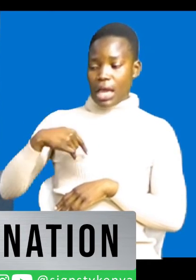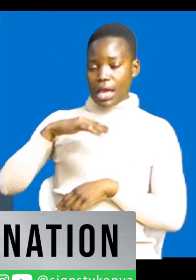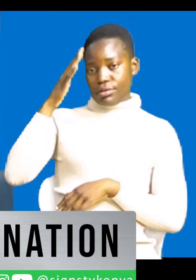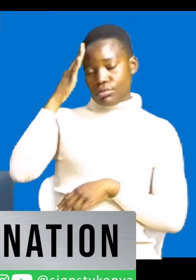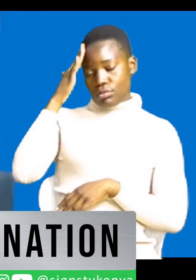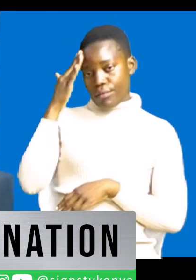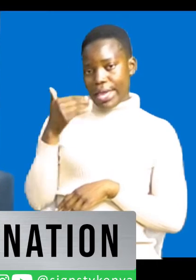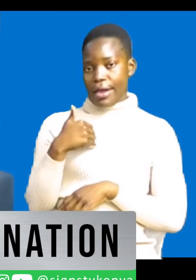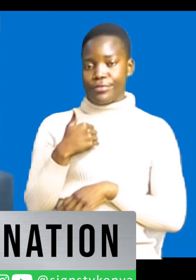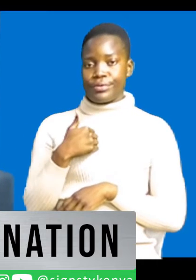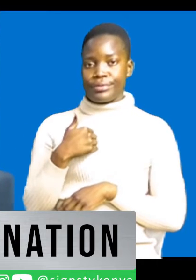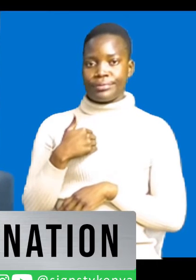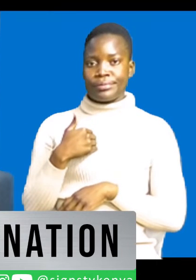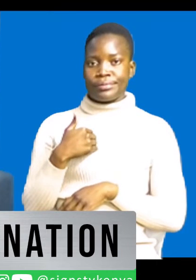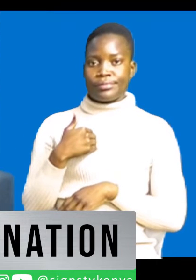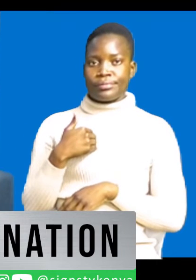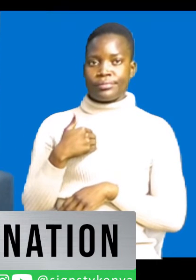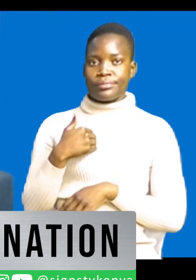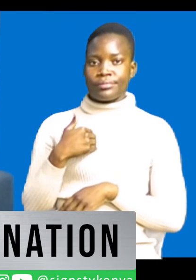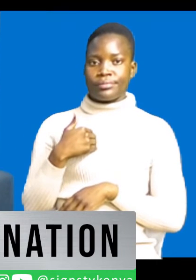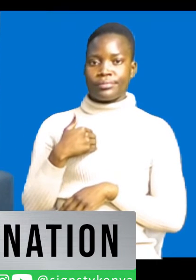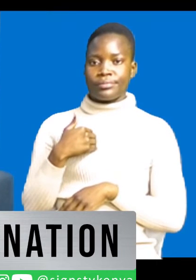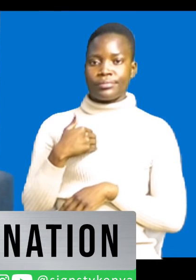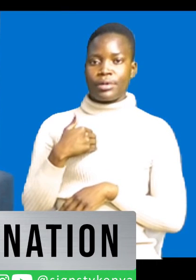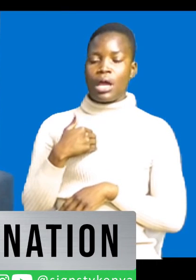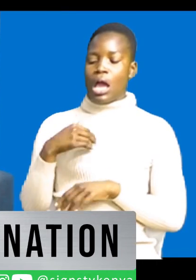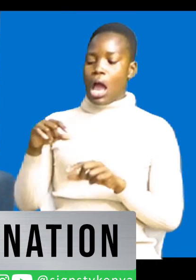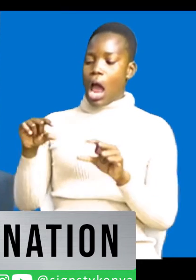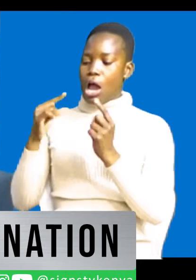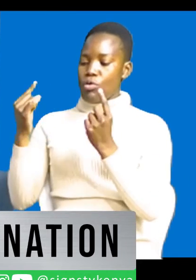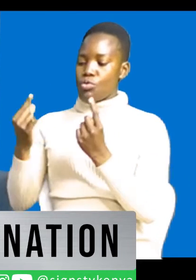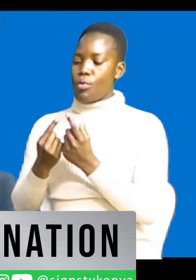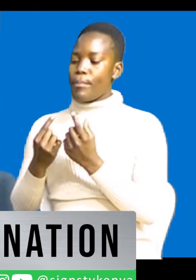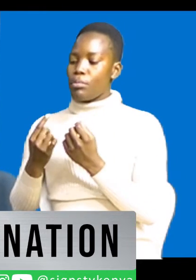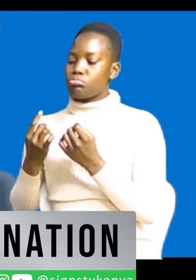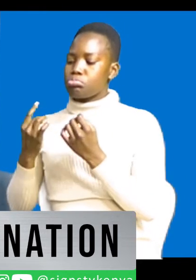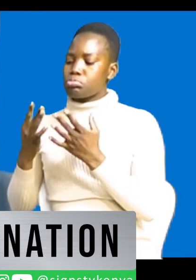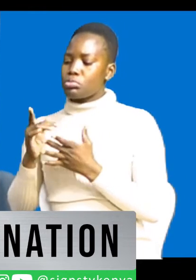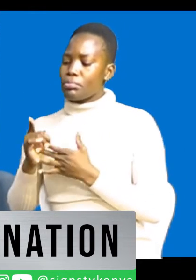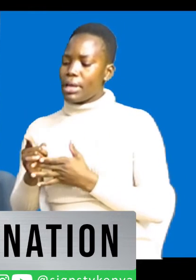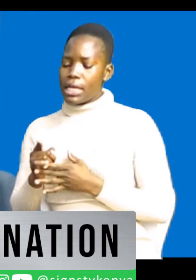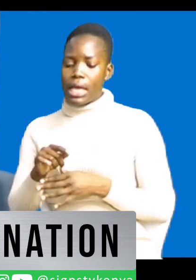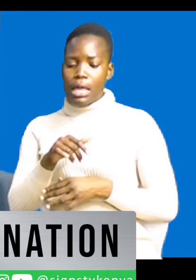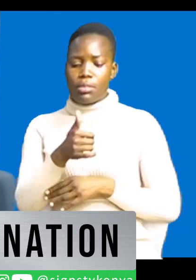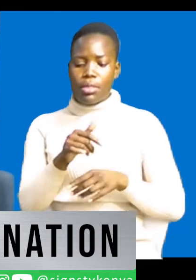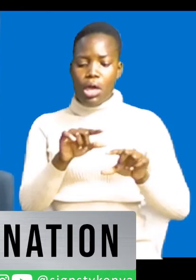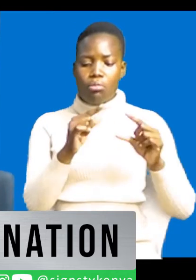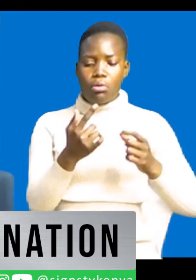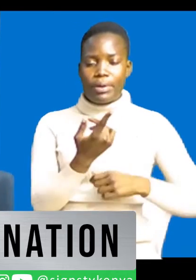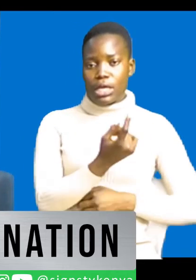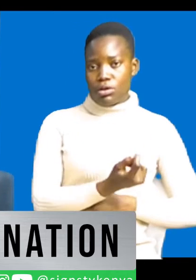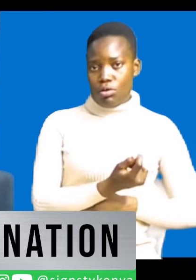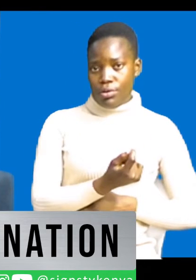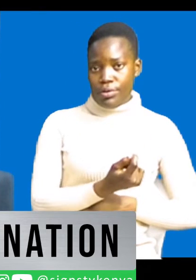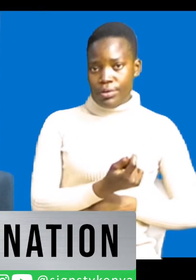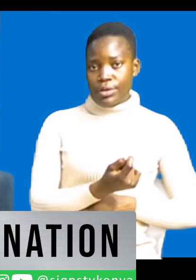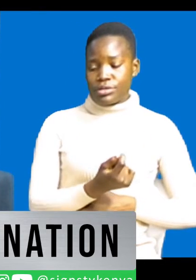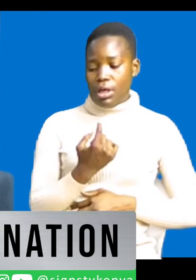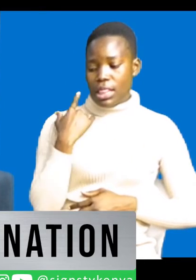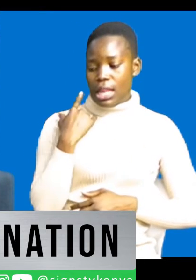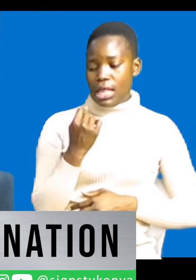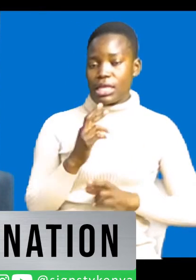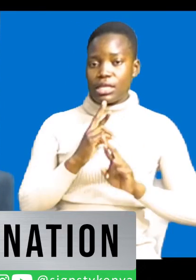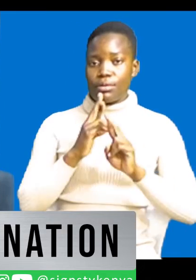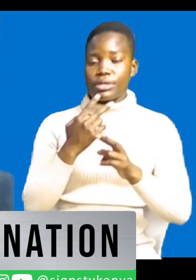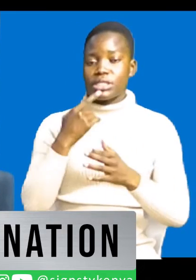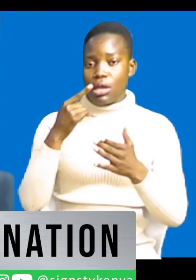na watu wa mlengo fulani na watu wa mlengo fulani. So saa zingine huyu anasema hivi. See, the latest report